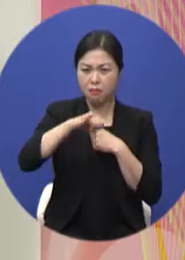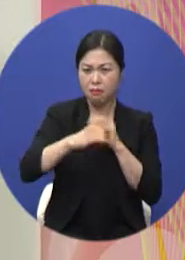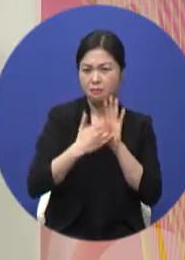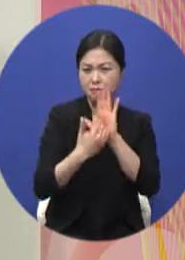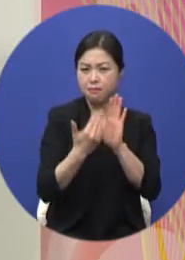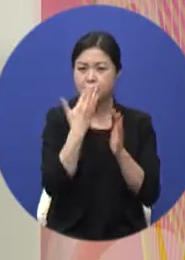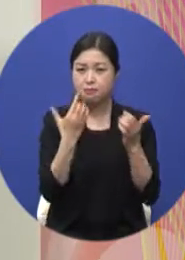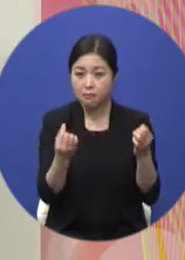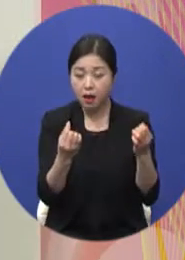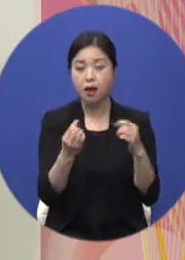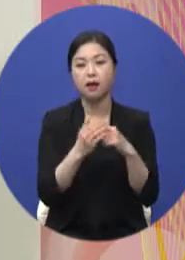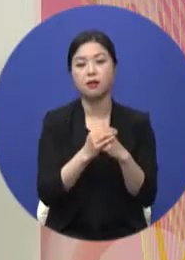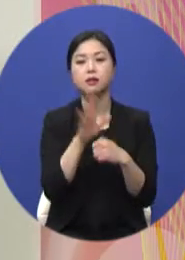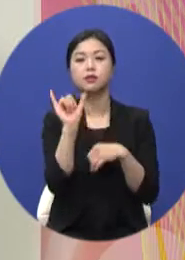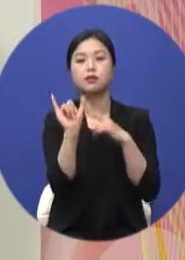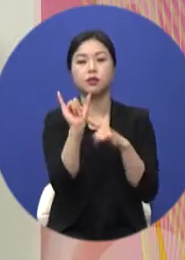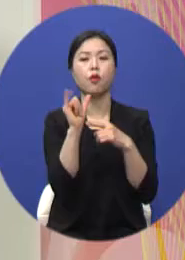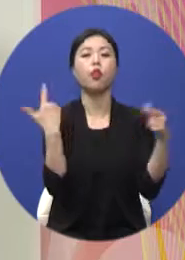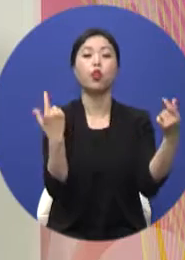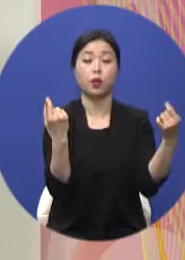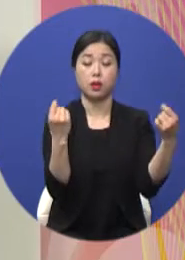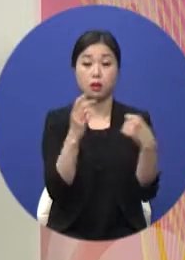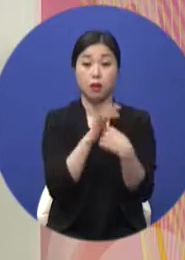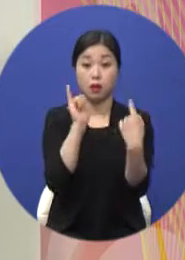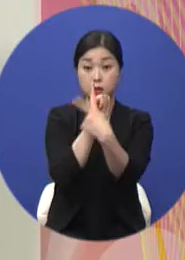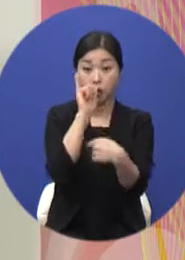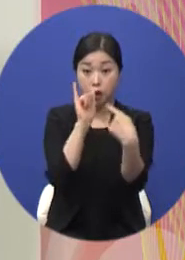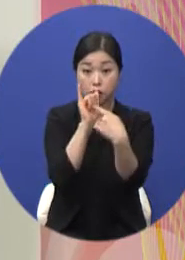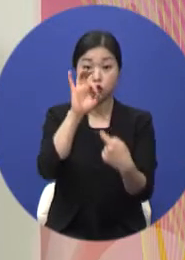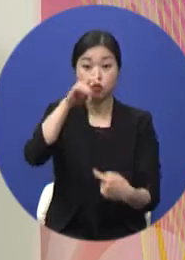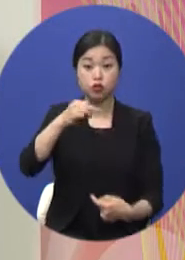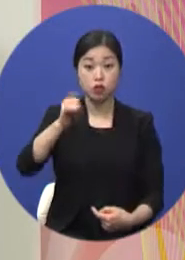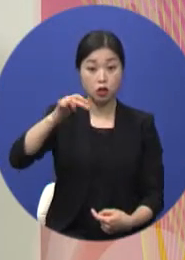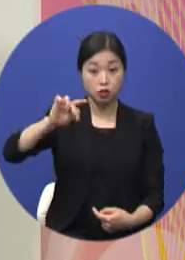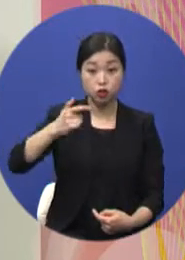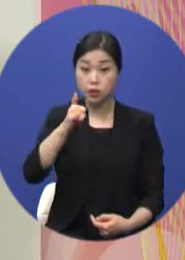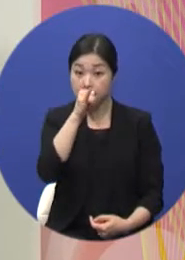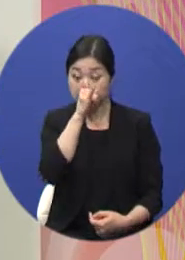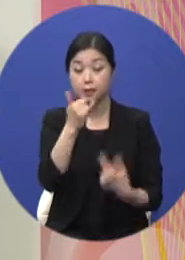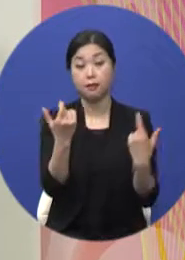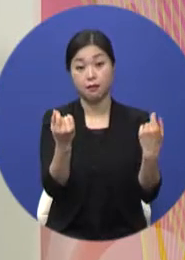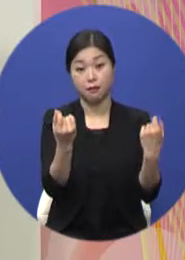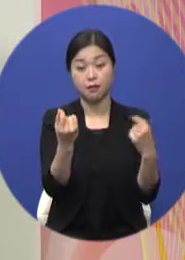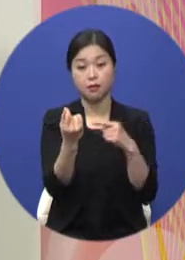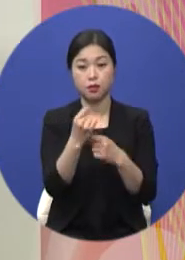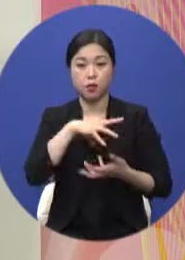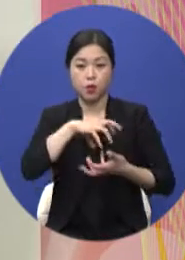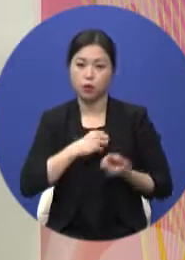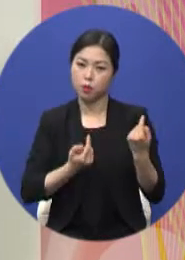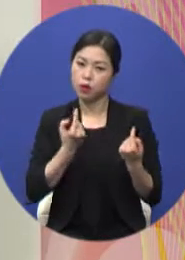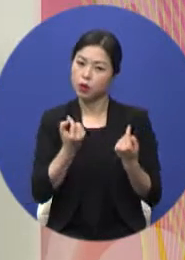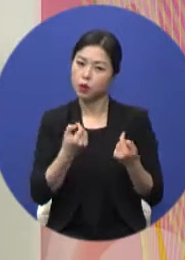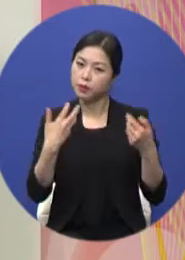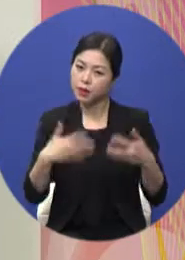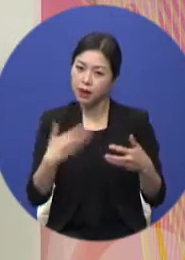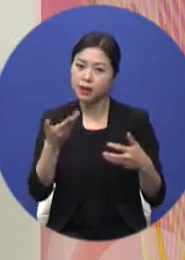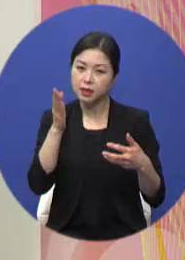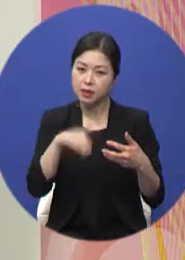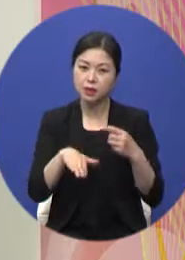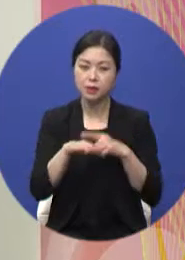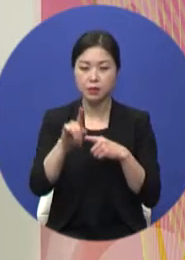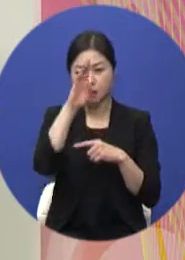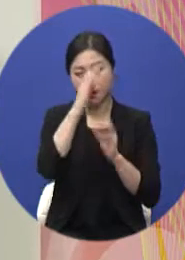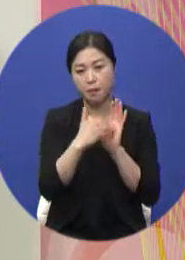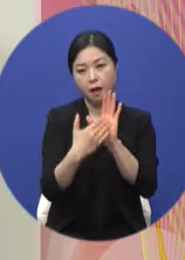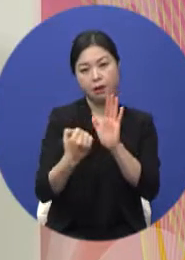거거든요. 근데 질도 똑같은 역할을 해요. 질 속에도 유산균이 살아서 일정 부분 그 위보다는 약하지만은 면역 작용에 관여를 갖다